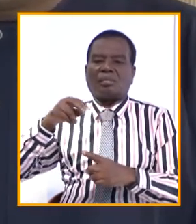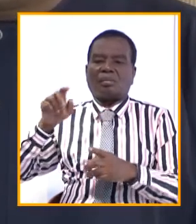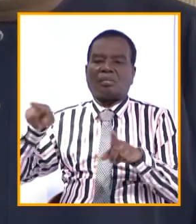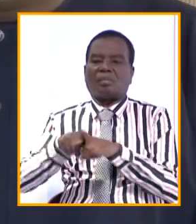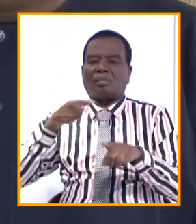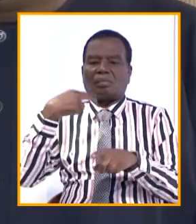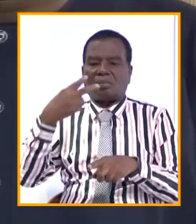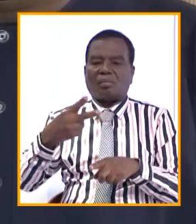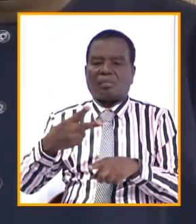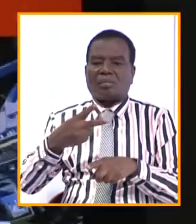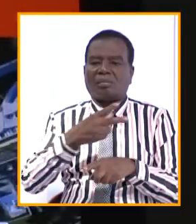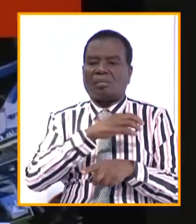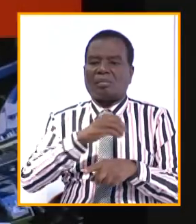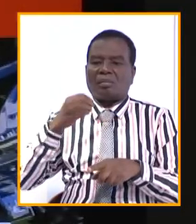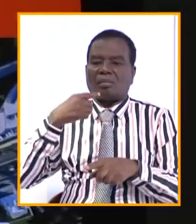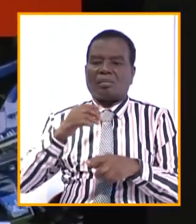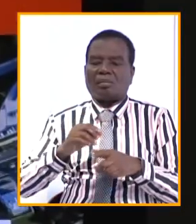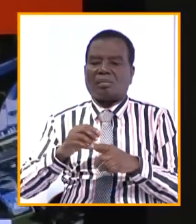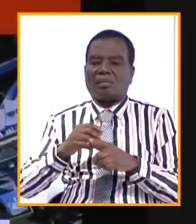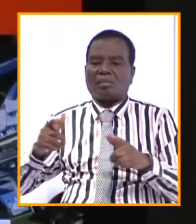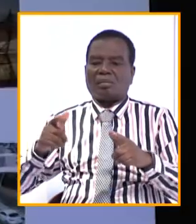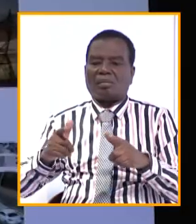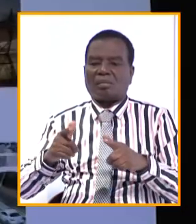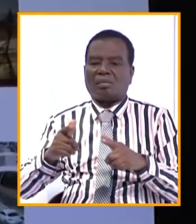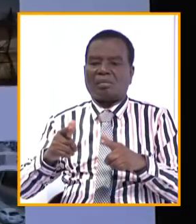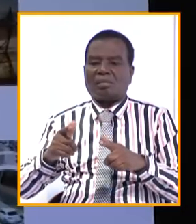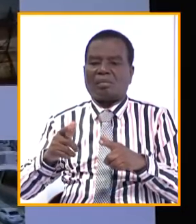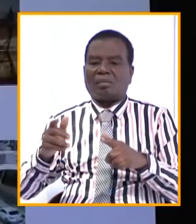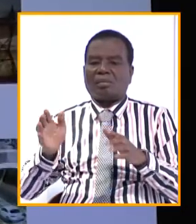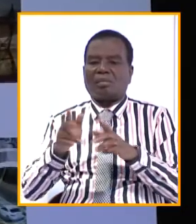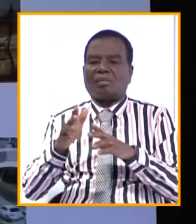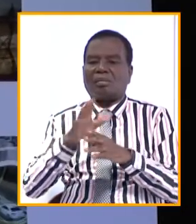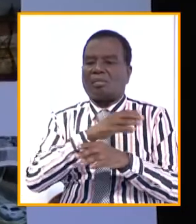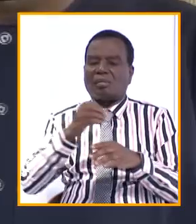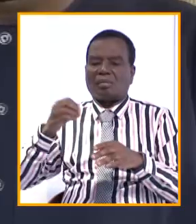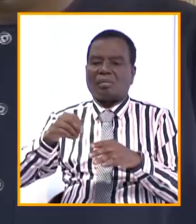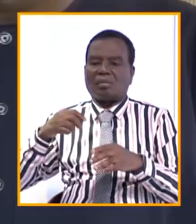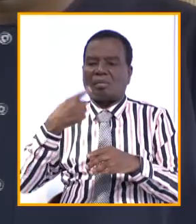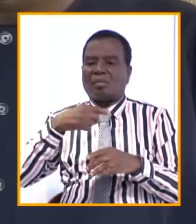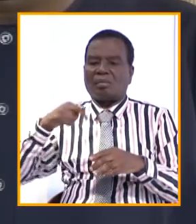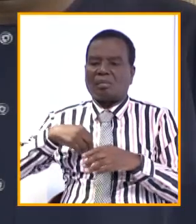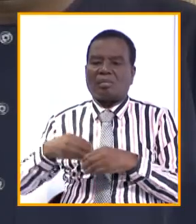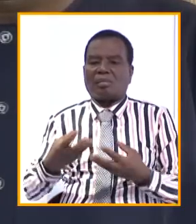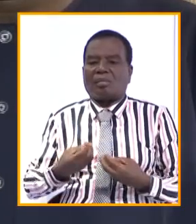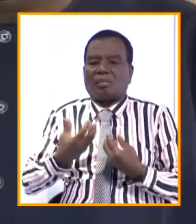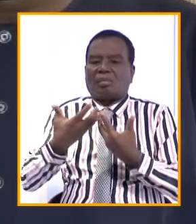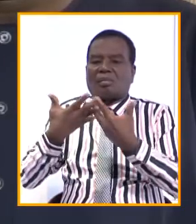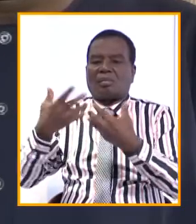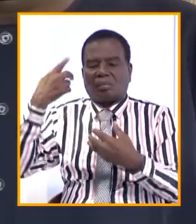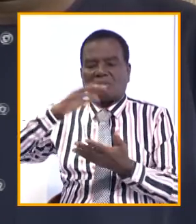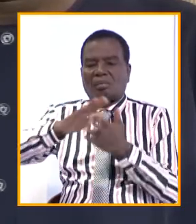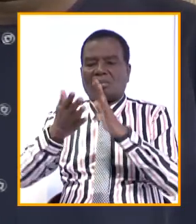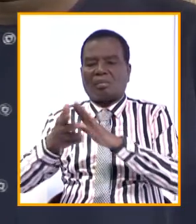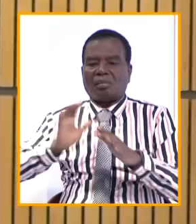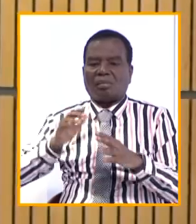comme vous voyez, l'EPFL est un véritable pôle d'excellence en matière d'enseignement supérieur et de recherche scientifique. dont nous allons nous inspirer pour améliorer notre